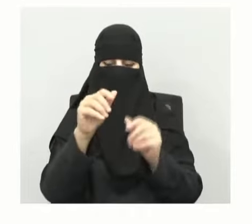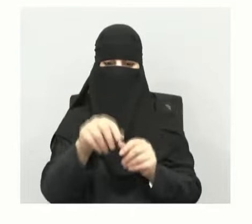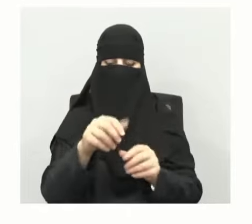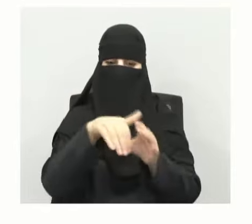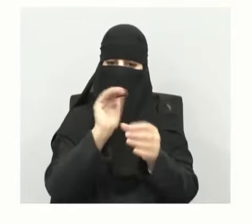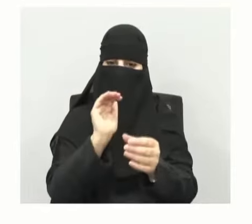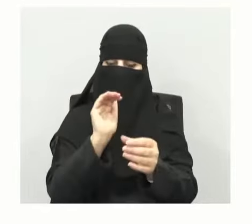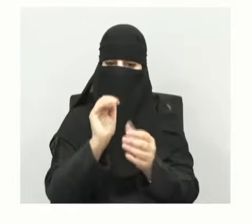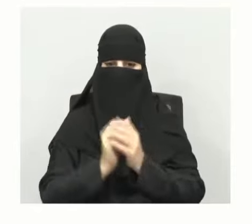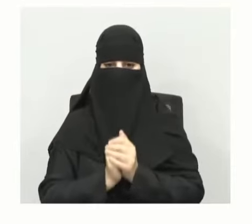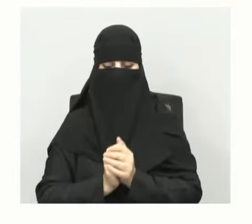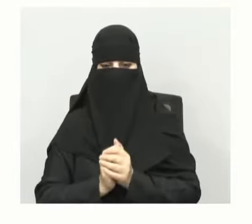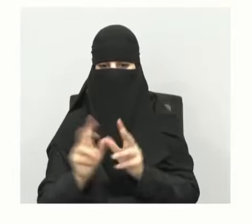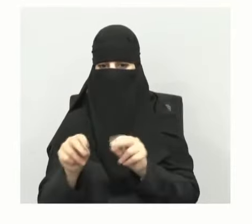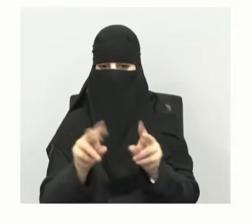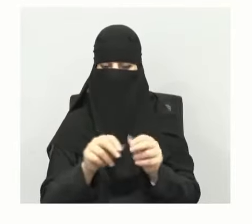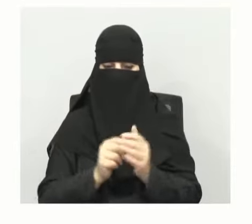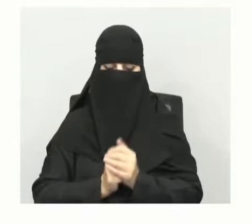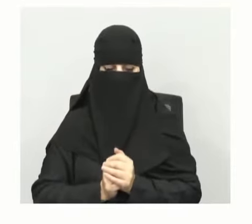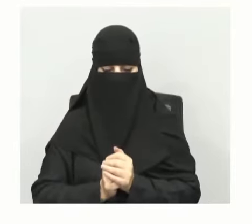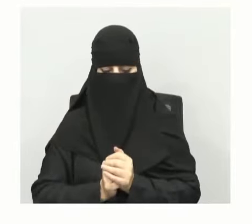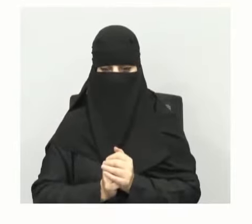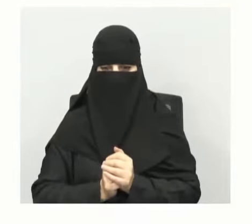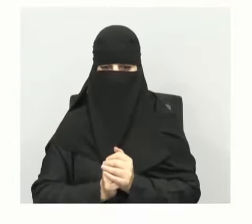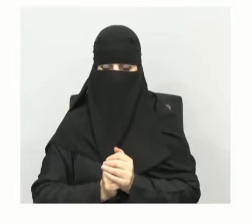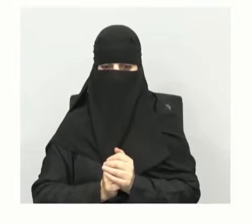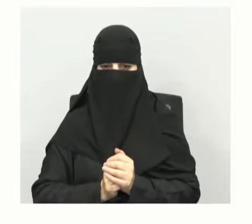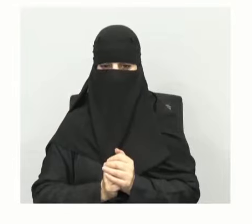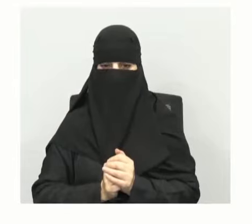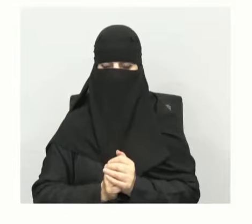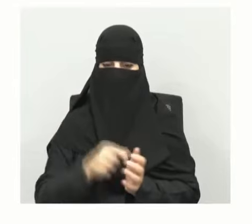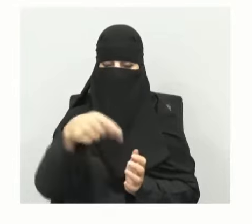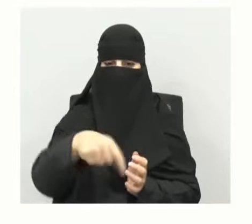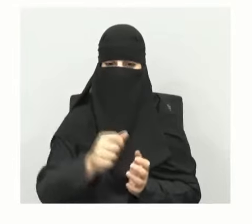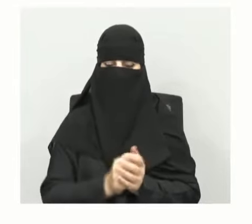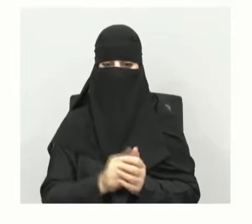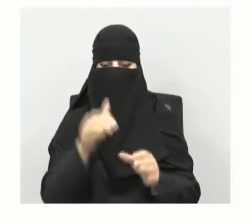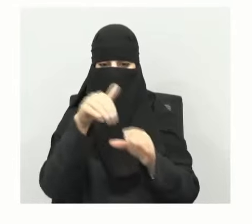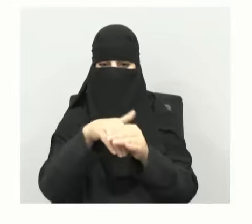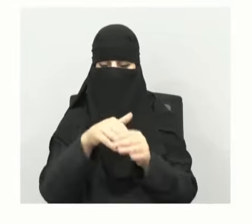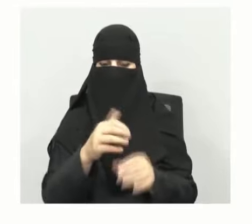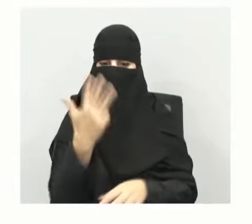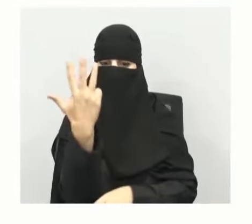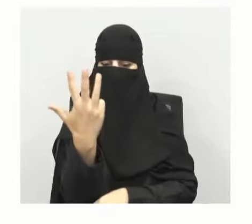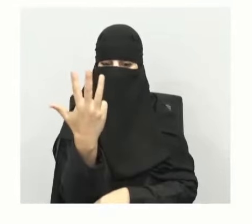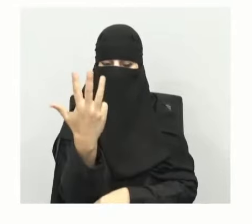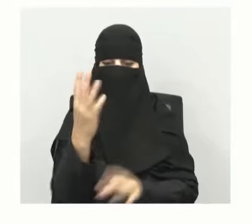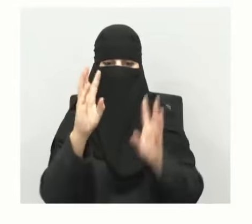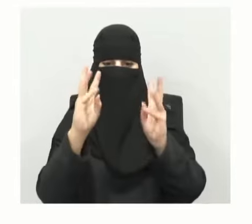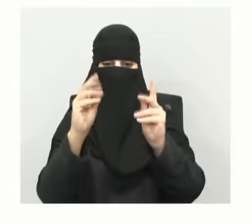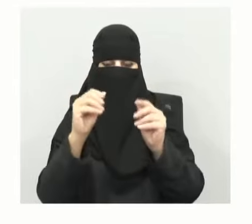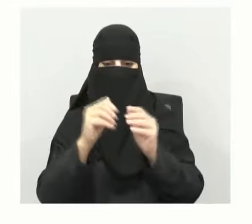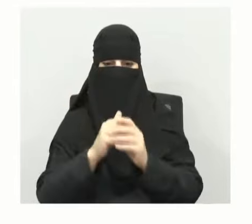في المخرجات سهله ولا صعبه بارك الله فيكم طيب يا مبدعين الان لدينا في المدخلات تسعه كم